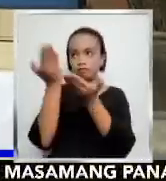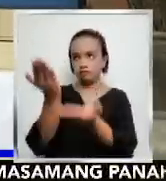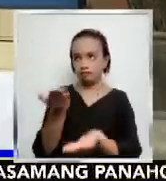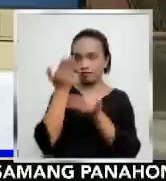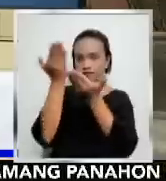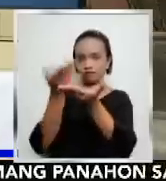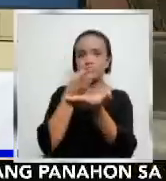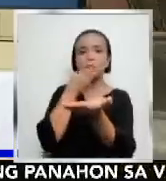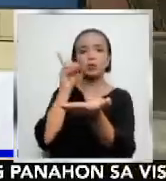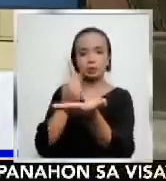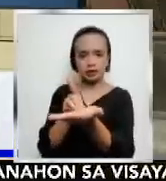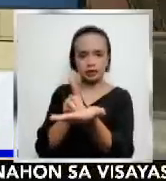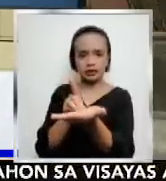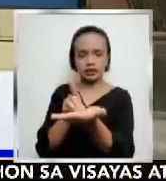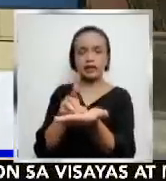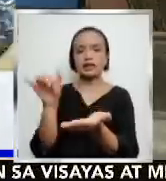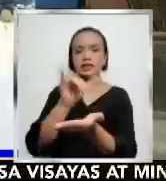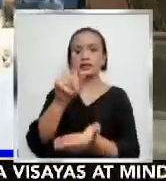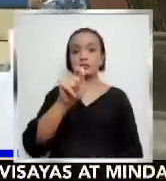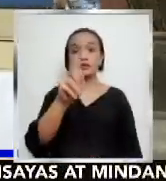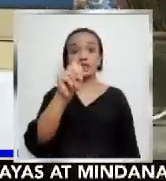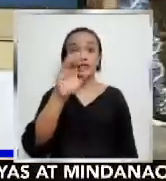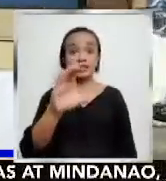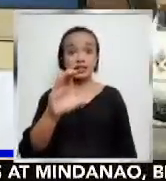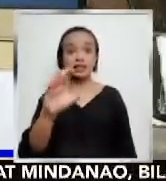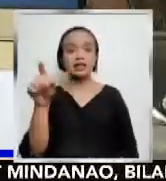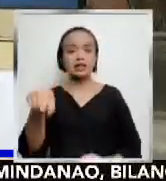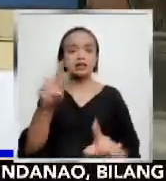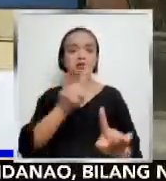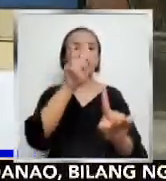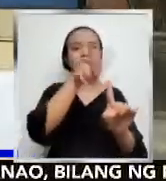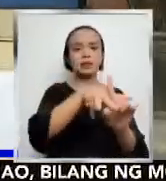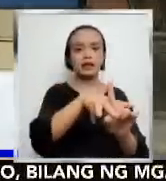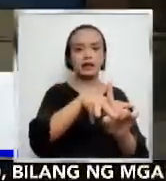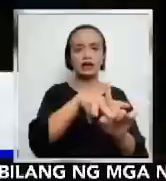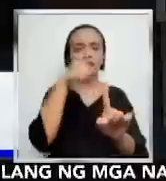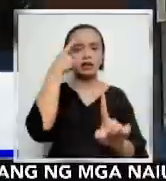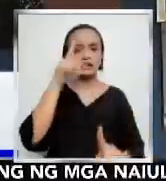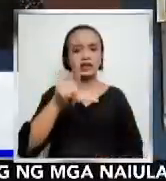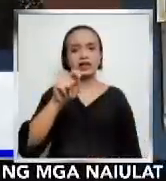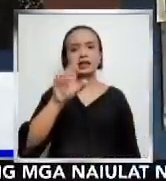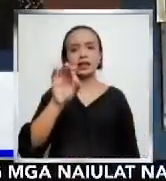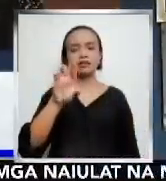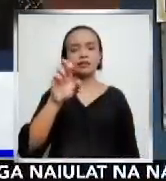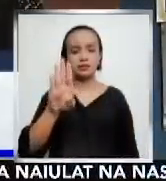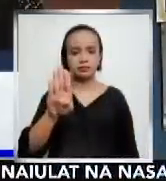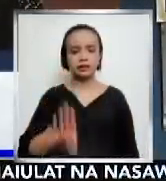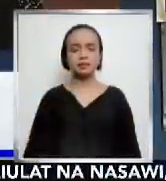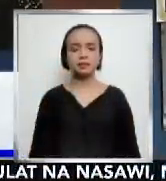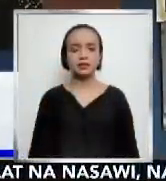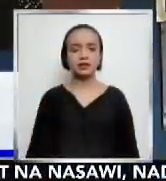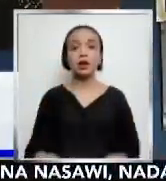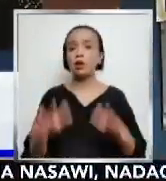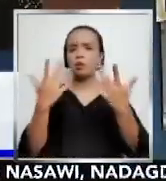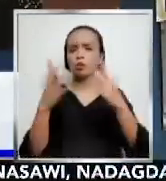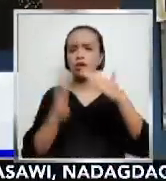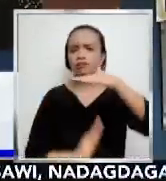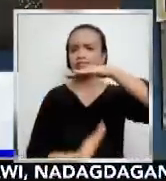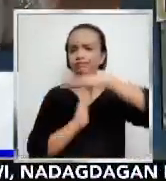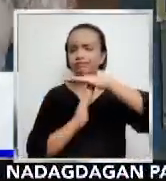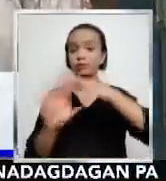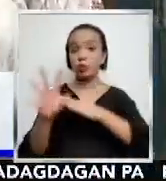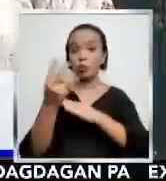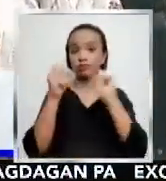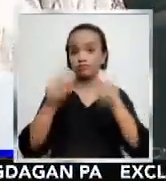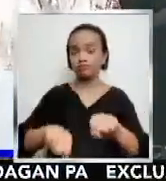dokumento at yung mga TNC naman ang mag-a-apply dito sa LTFRB. Wala namang deadline kung hanggang kailan pwedeng